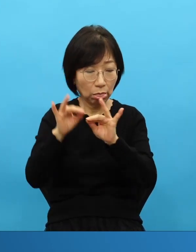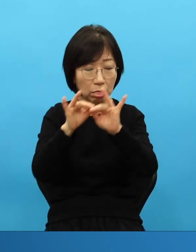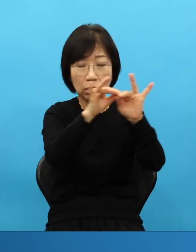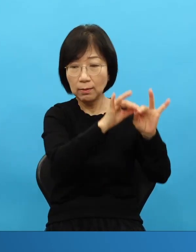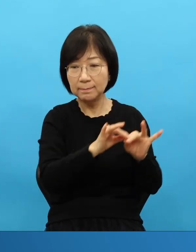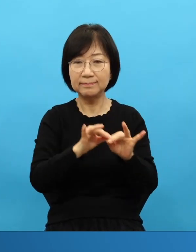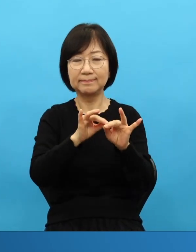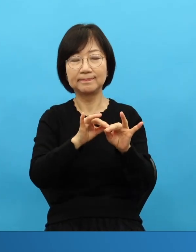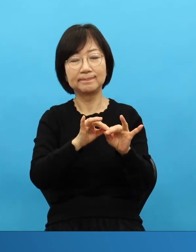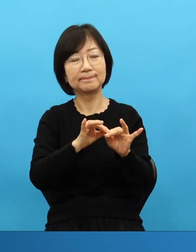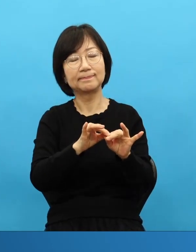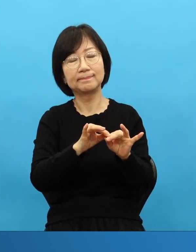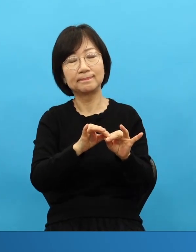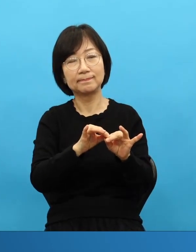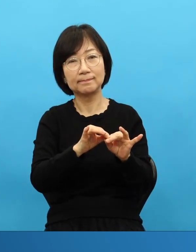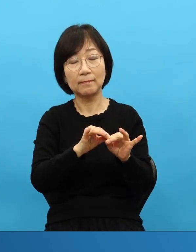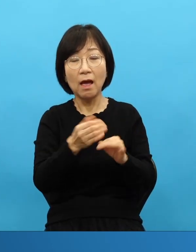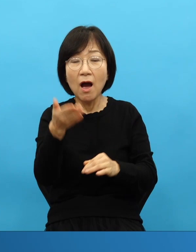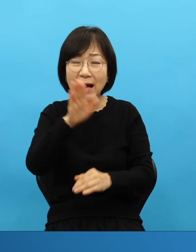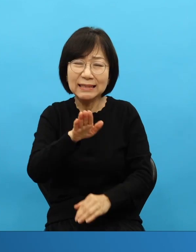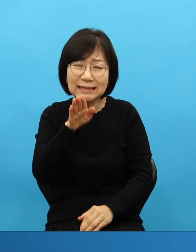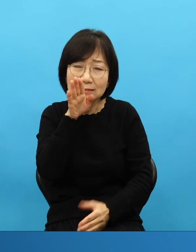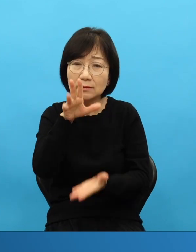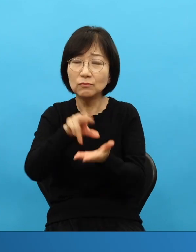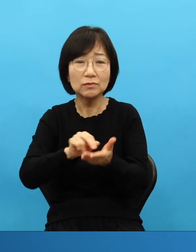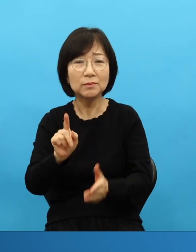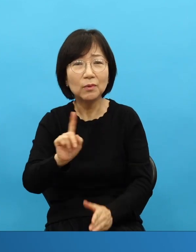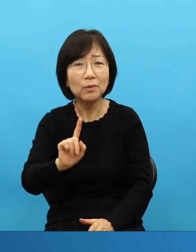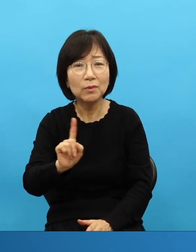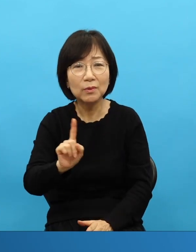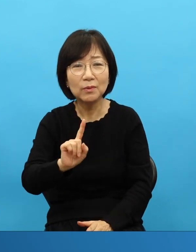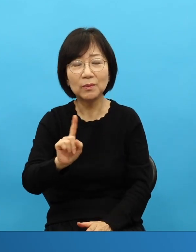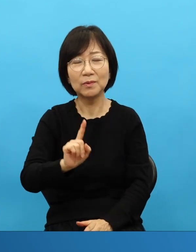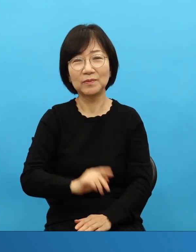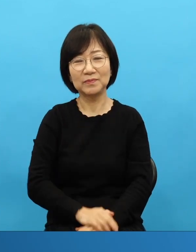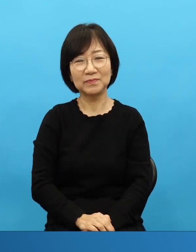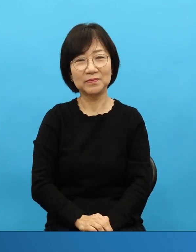사실은 뭐가 문제입니까? Honestly, what was the problem?